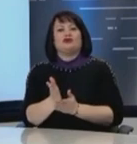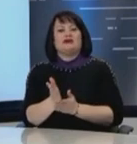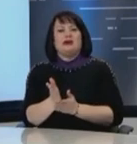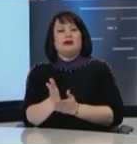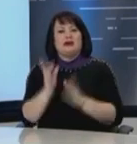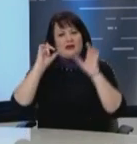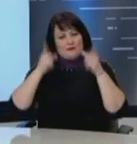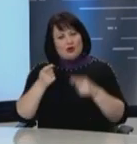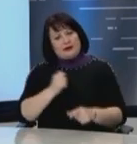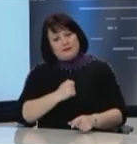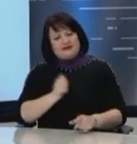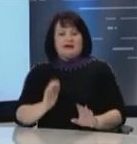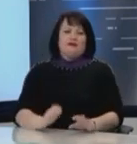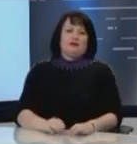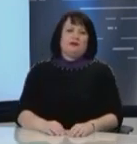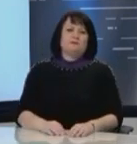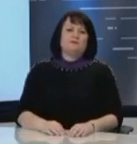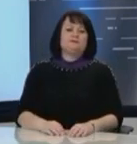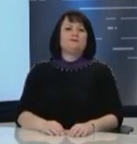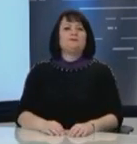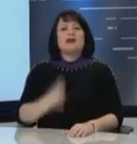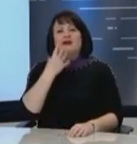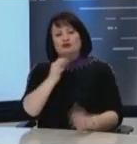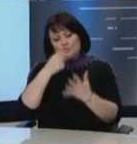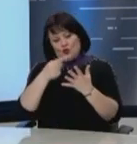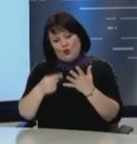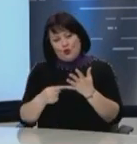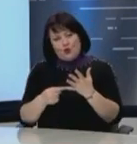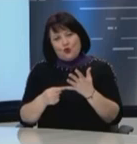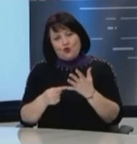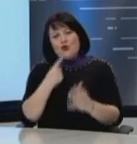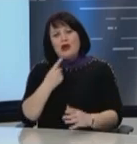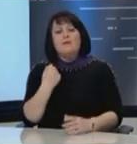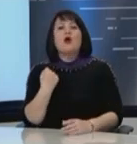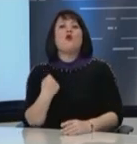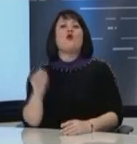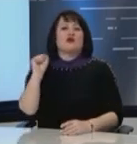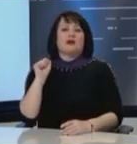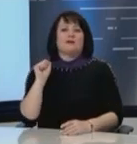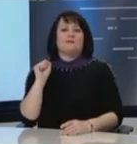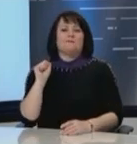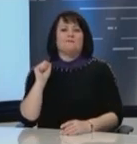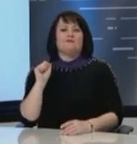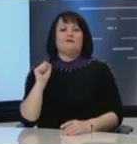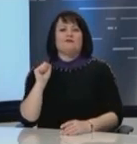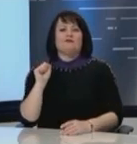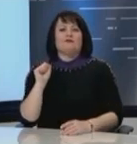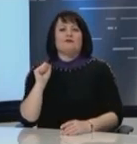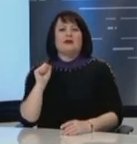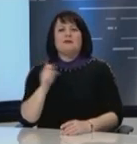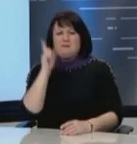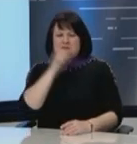στη δημοκρατία. Και για ακριβώς τους ίδιους λόγους, λέμε όχι σε μια fake